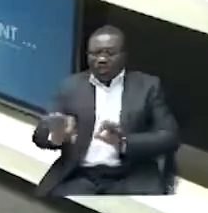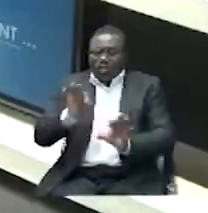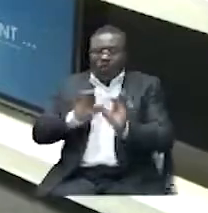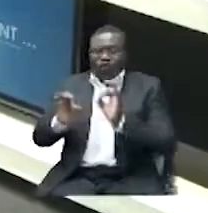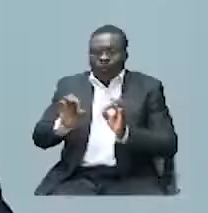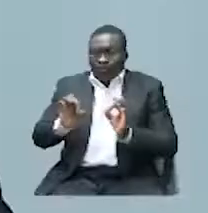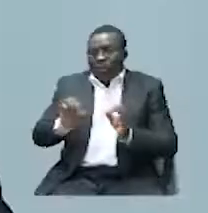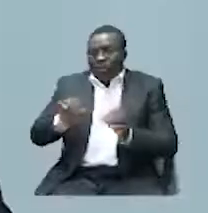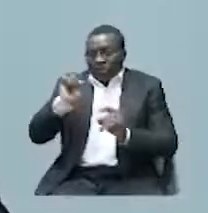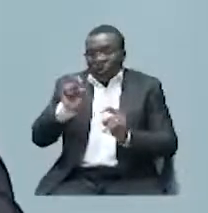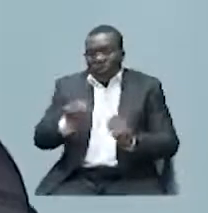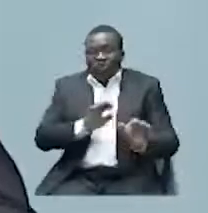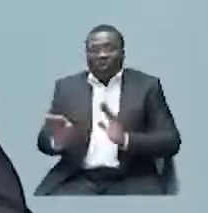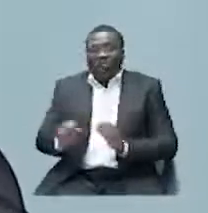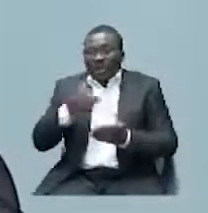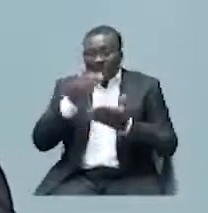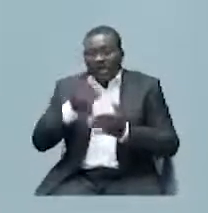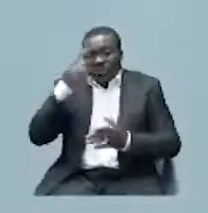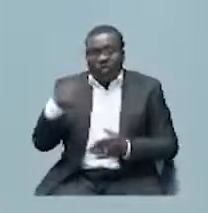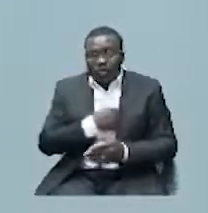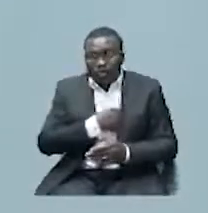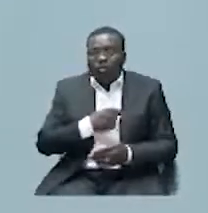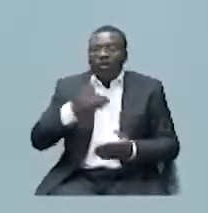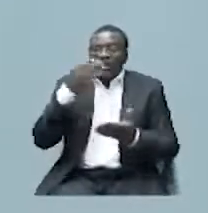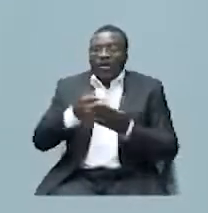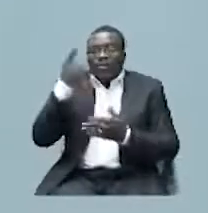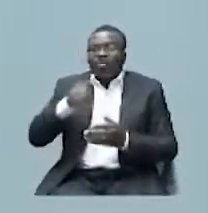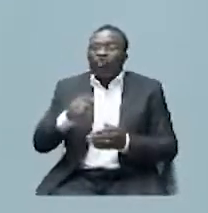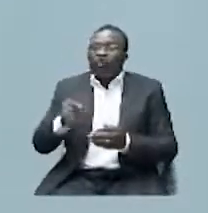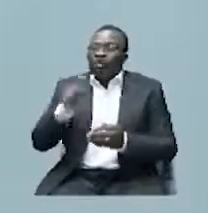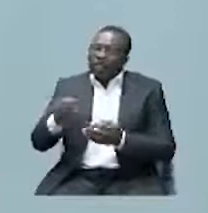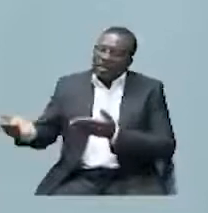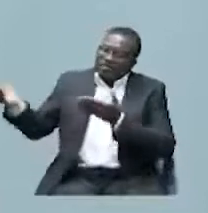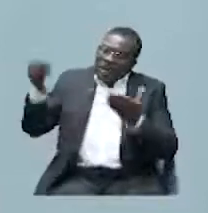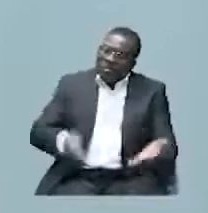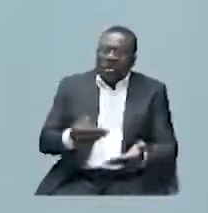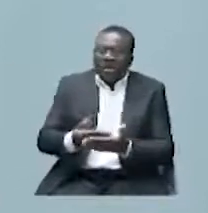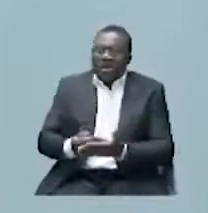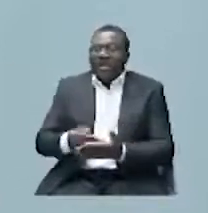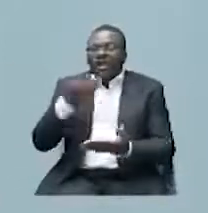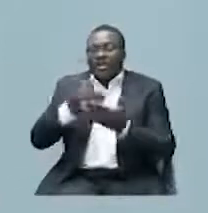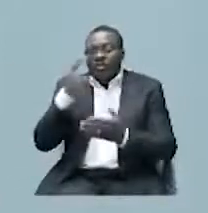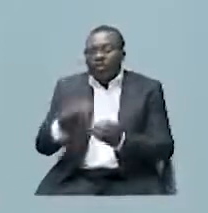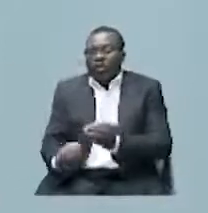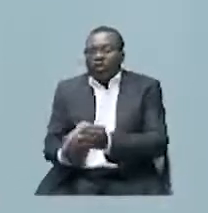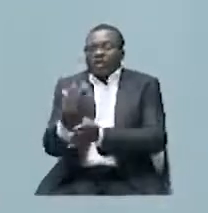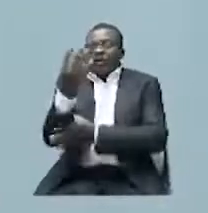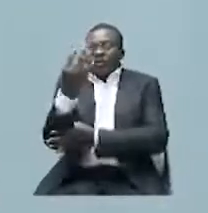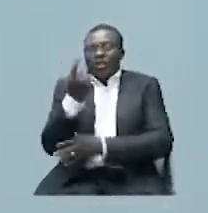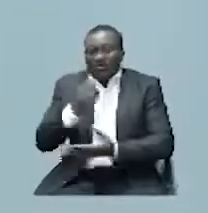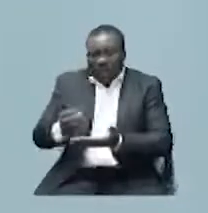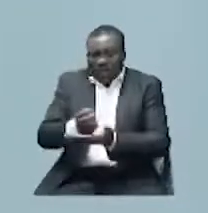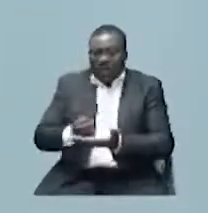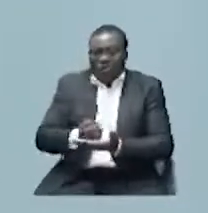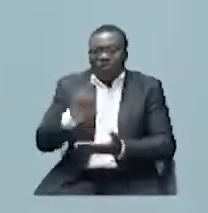sa noblesse. C'est bon pour nous, c'est bon pour les investisseurs, c'est bon pour le Bénin entier, pour notre développement, pour notre économie,